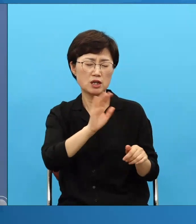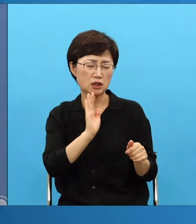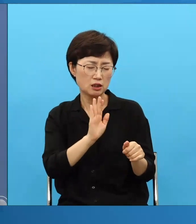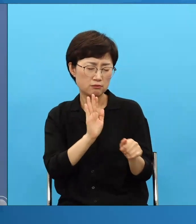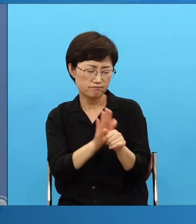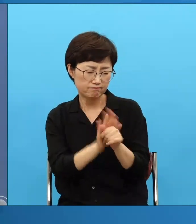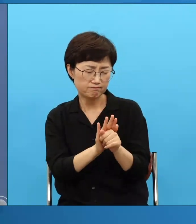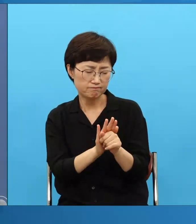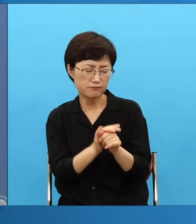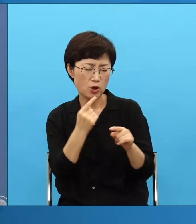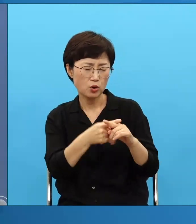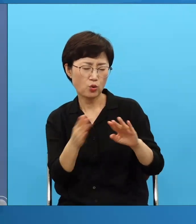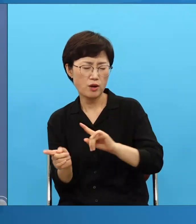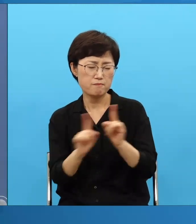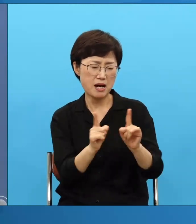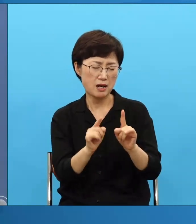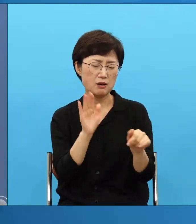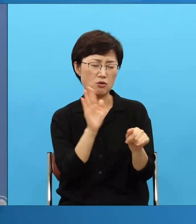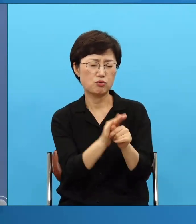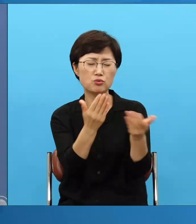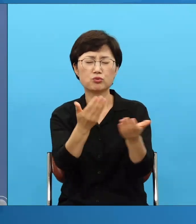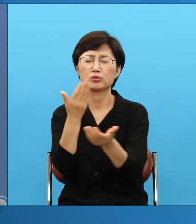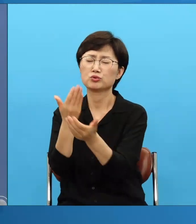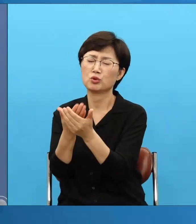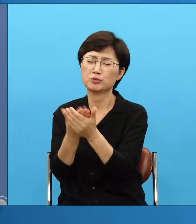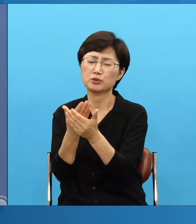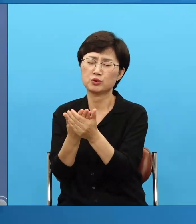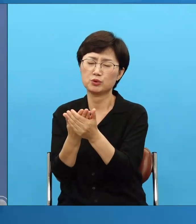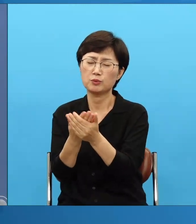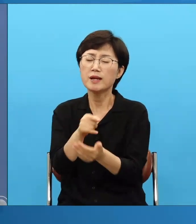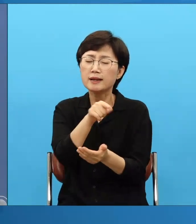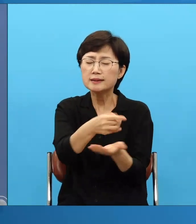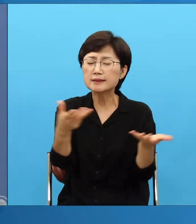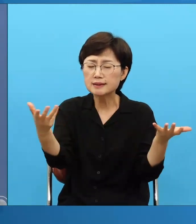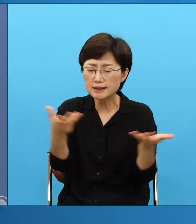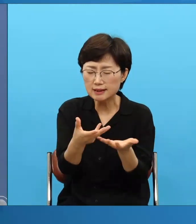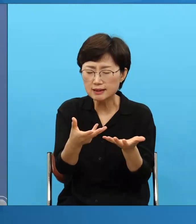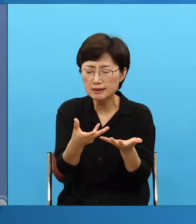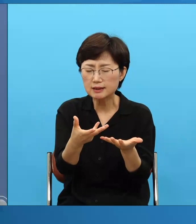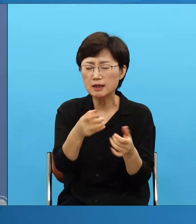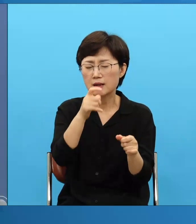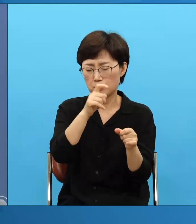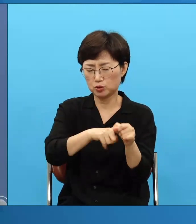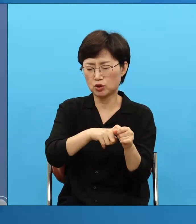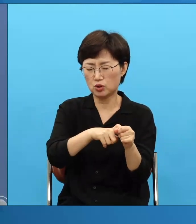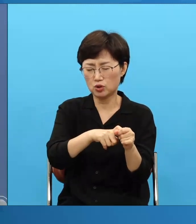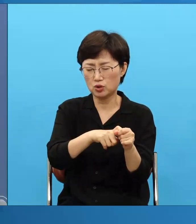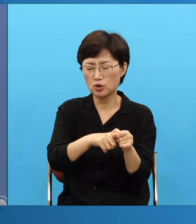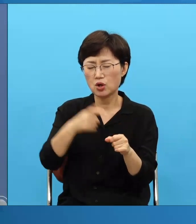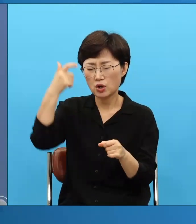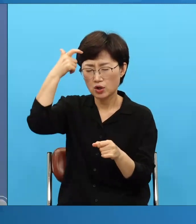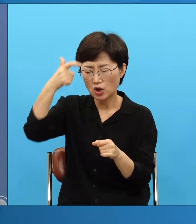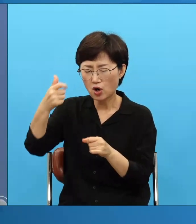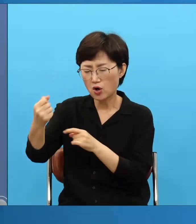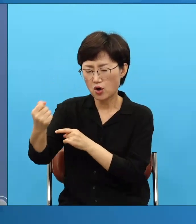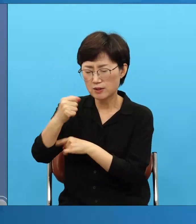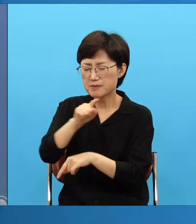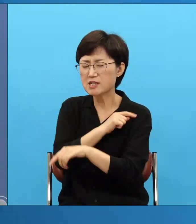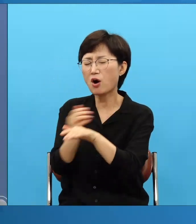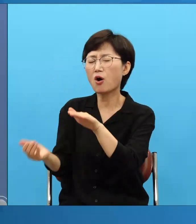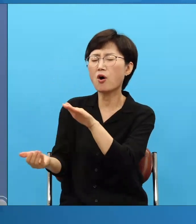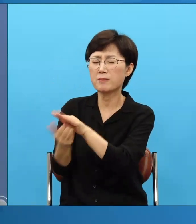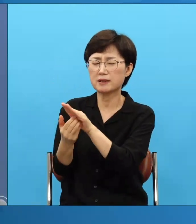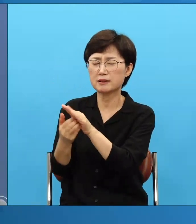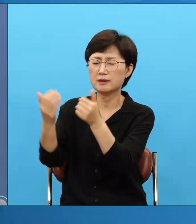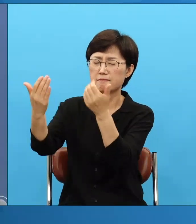able to help in the churches that are closing its doors in Korea. 이 일에 모든 성도님들이 영적 서밋이 되게 해 주옵소서.